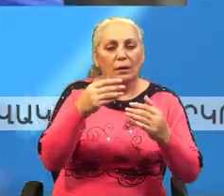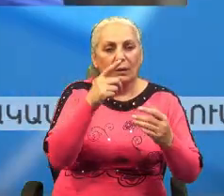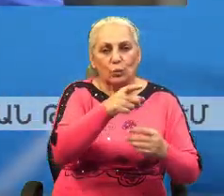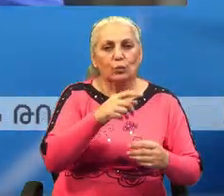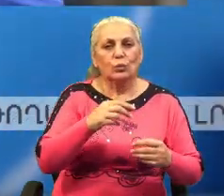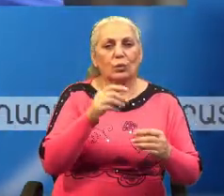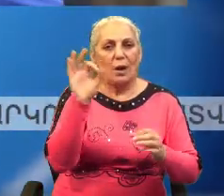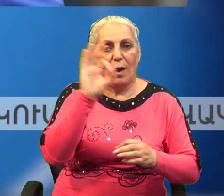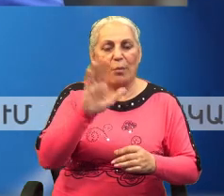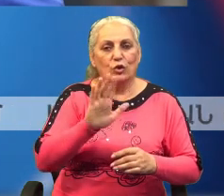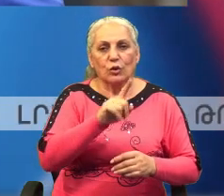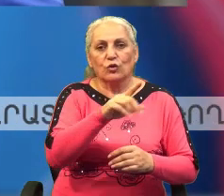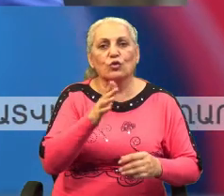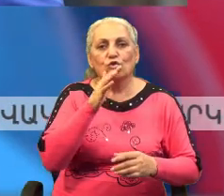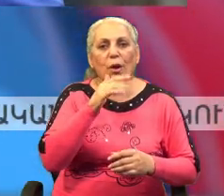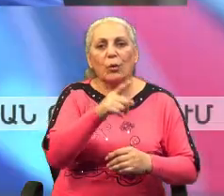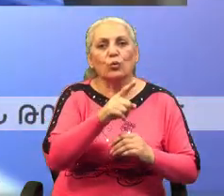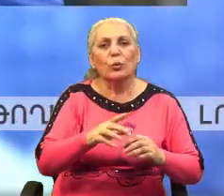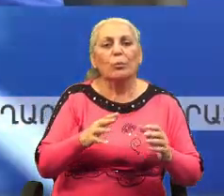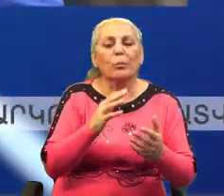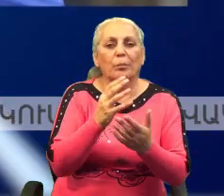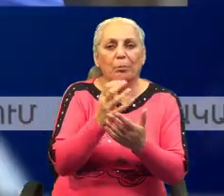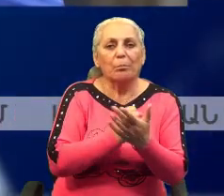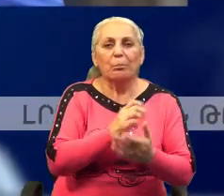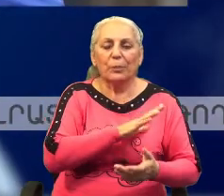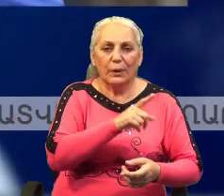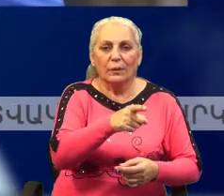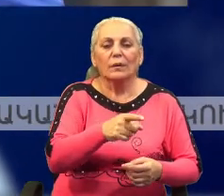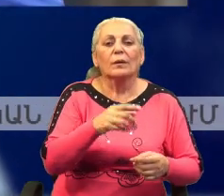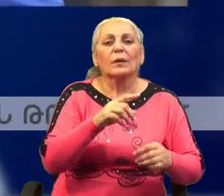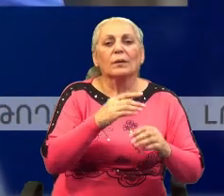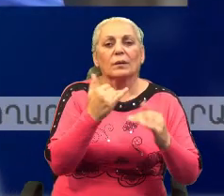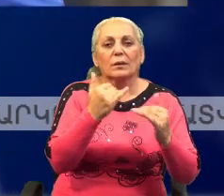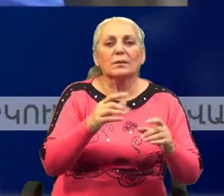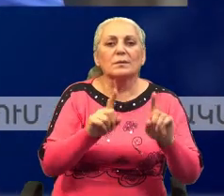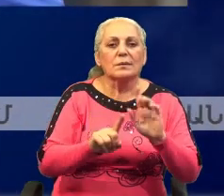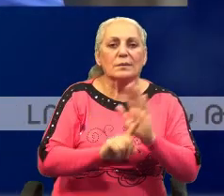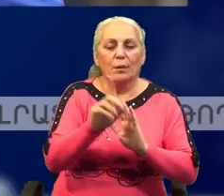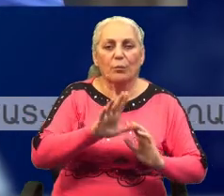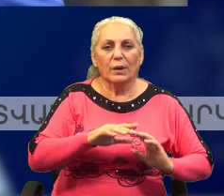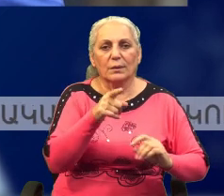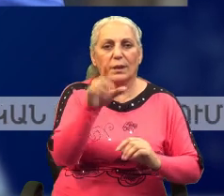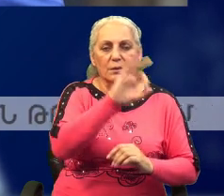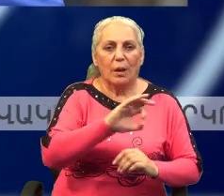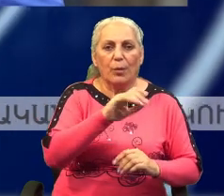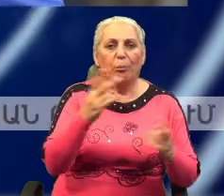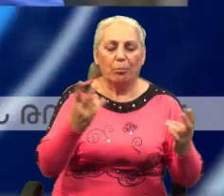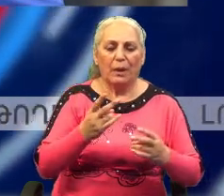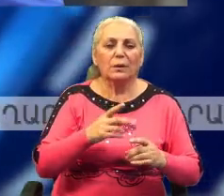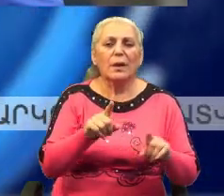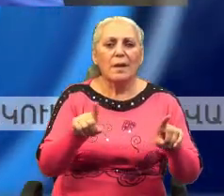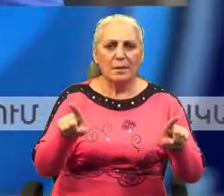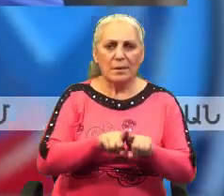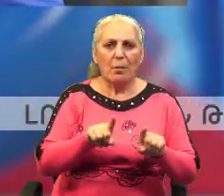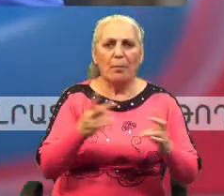ժամանակին սպառնացող առնվազն մոռացությունից առաջ բերեց եւ նոր կարեր աստեղծեց ձեզ համար։ Ուրեմն սպայի պես ներկայացրեք այդ